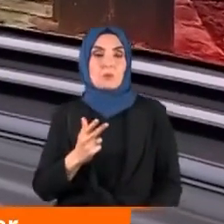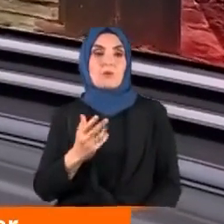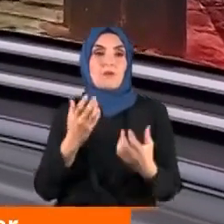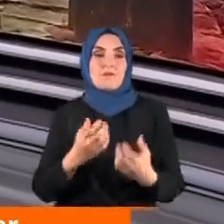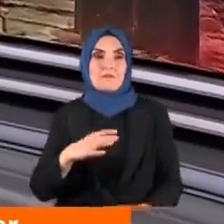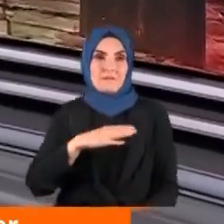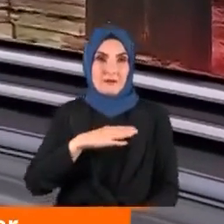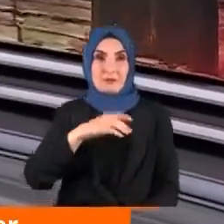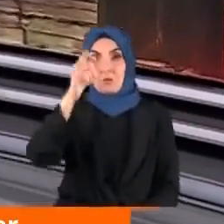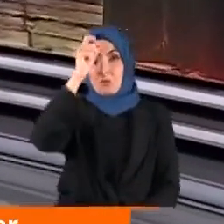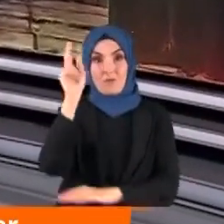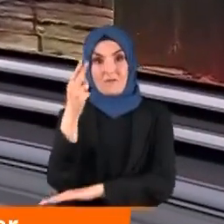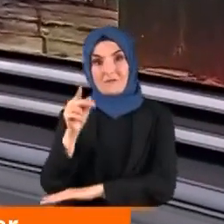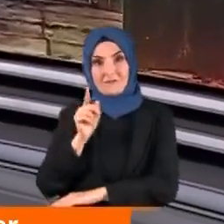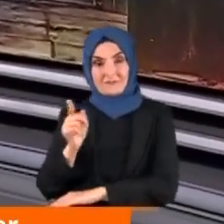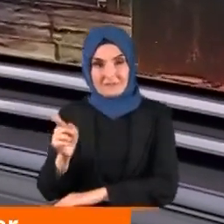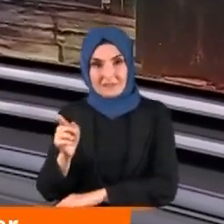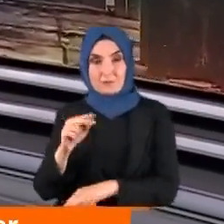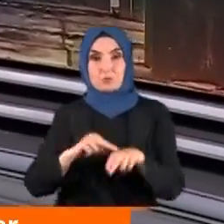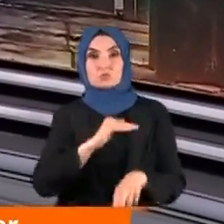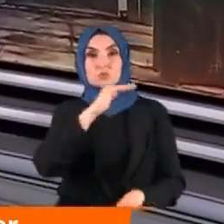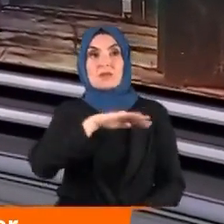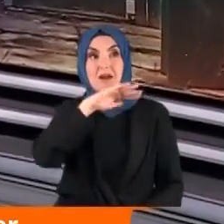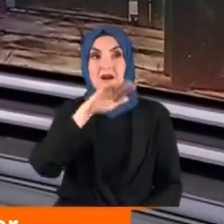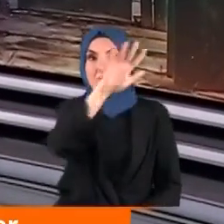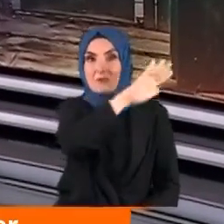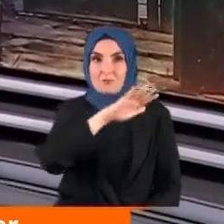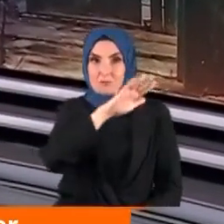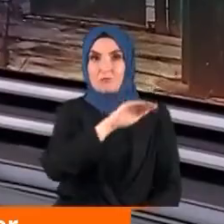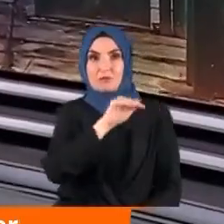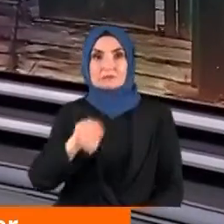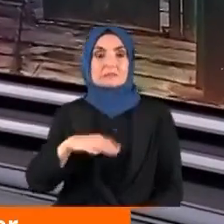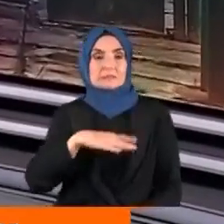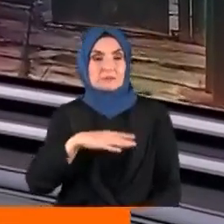soba talepleri arttı. ATV Haber'de bugün soba satıcılarına mikrofon uzattı.